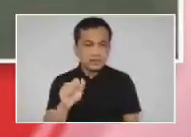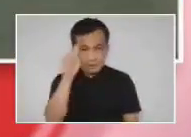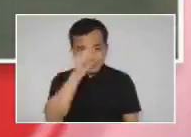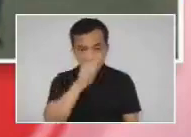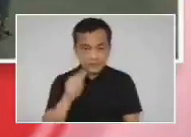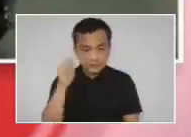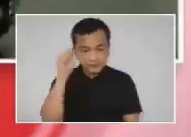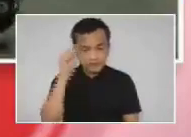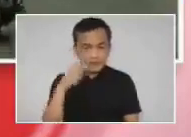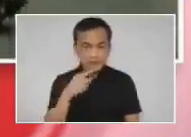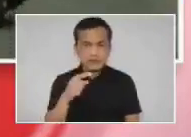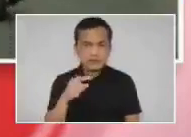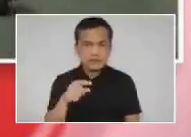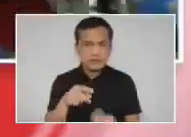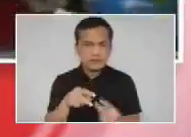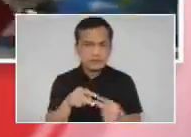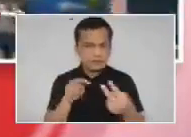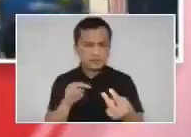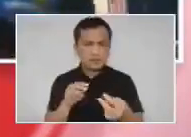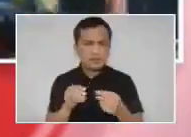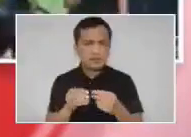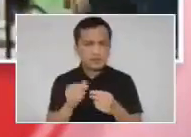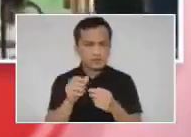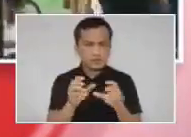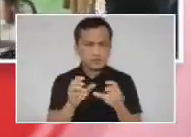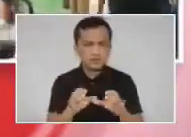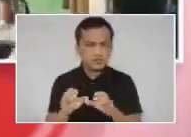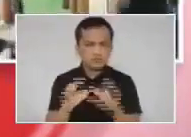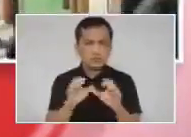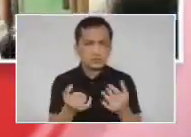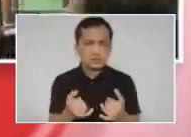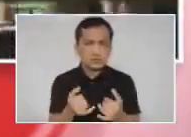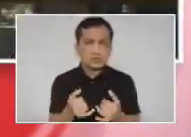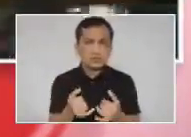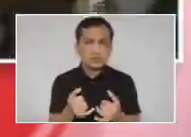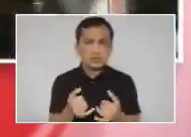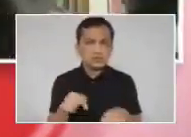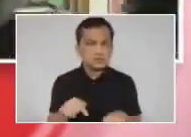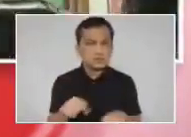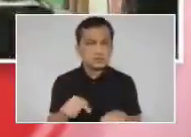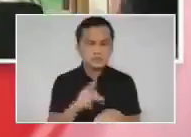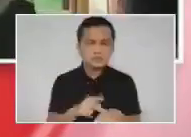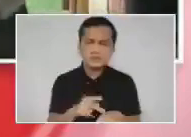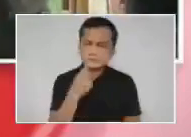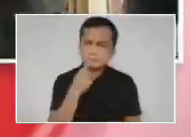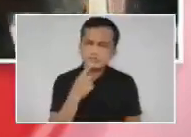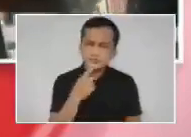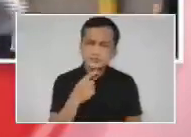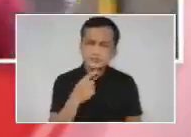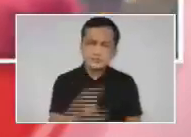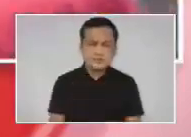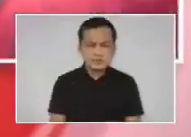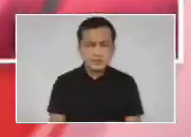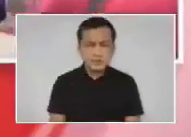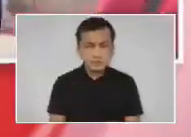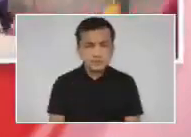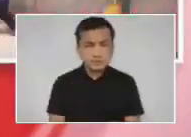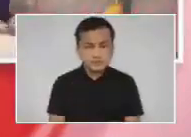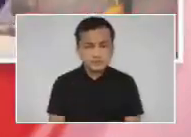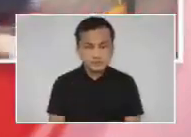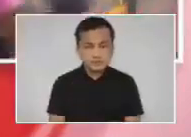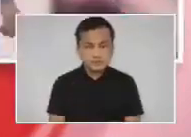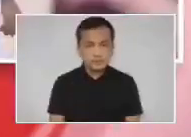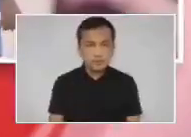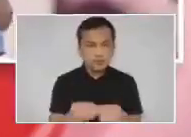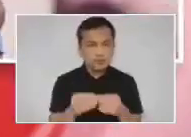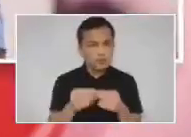dito talagang we have to really implement and follow the minimum health standard protocol na papatupad